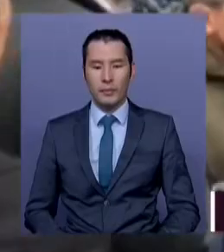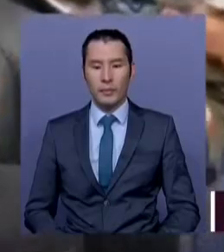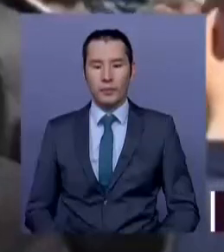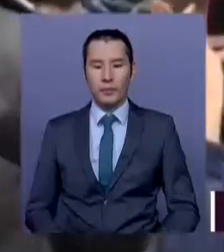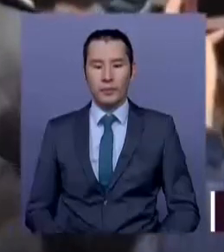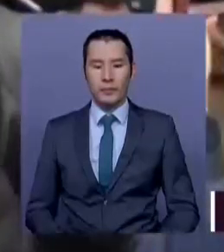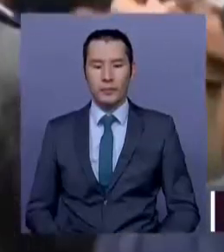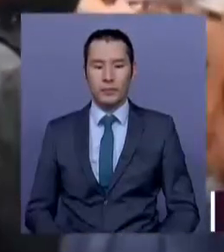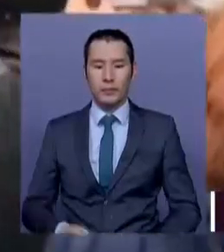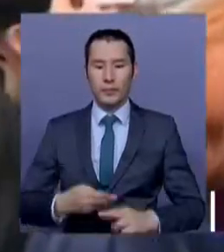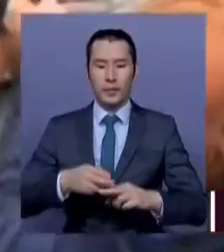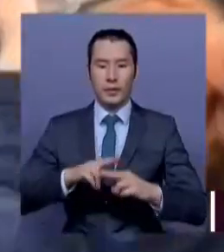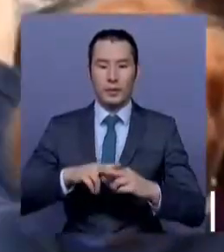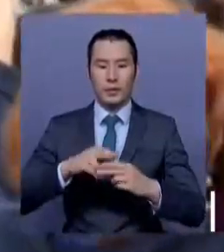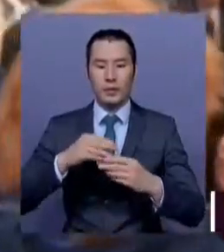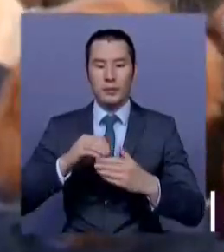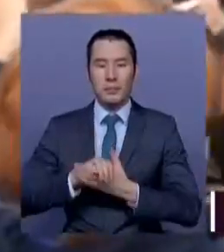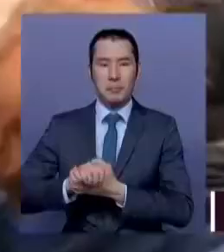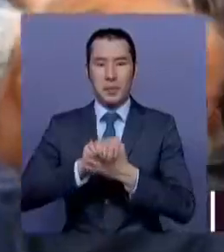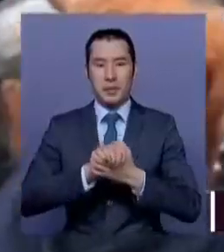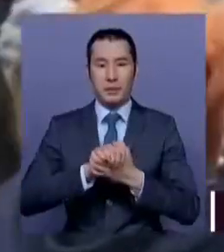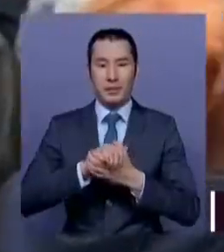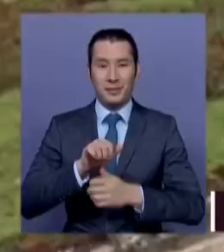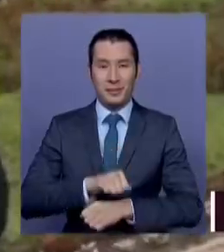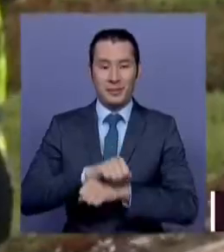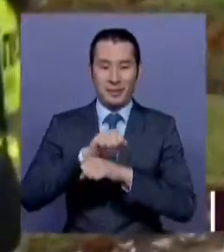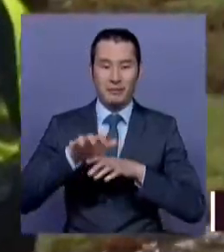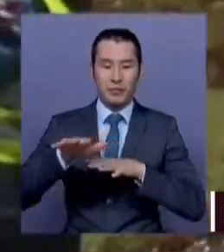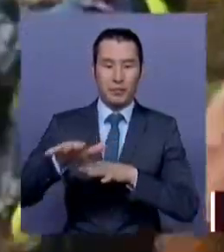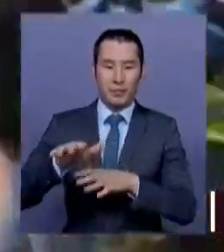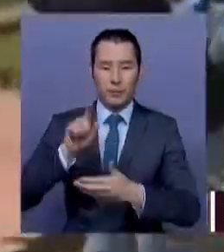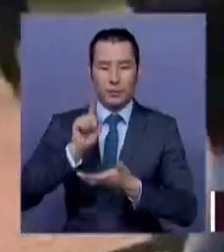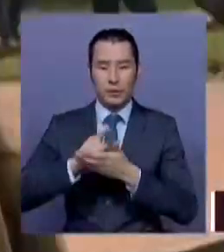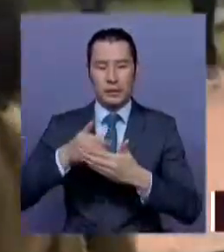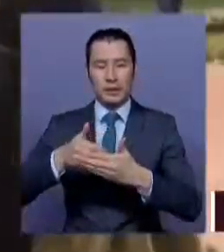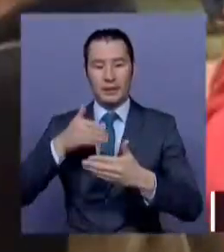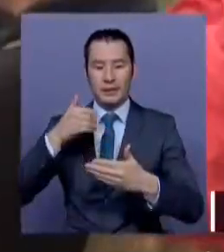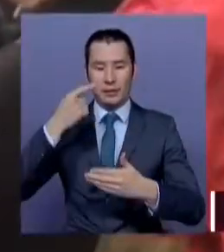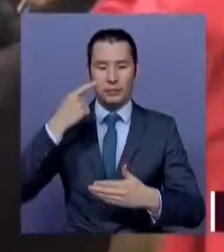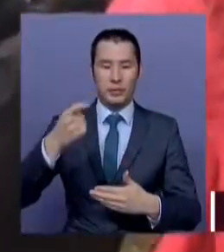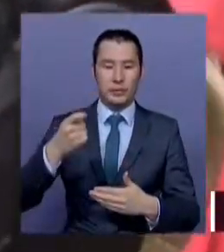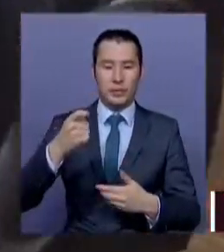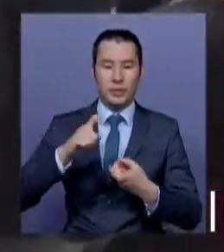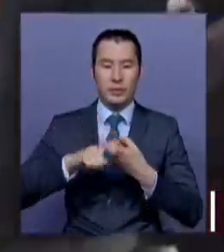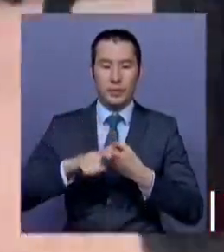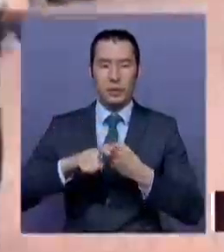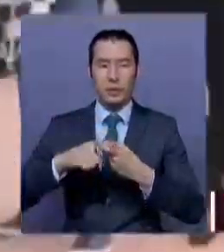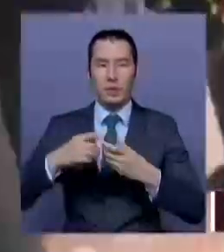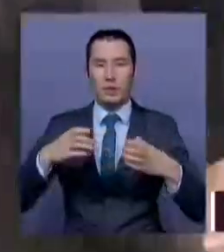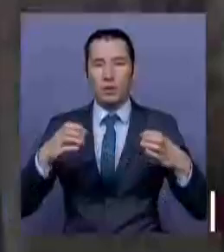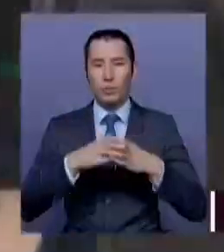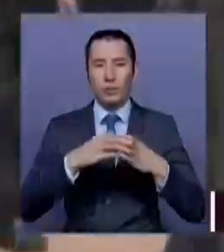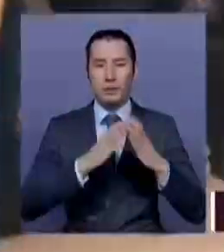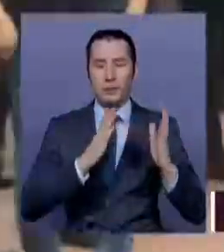кезінде алдын ала ескеріп жоюы тиіс. Бейбіт шеруді ұйымдастырушылардың міндеті де біраз жеңілдеп отыр. Енді олар бұрынғыдай қоғамдық тәртіпті қамтамасыз етуге